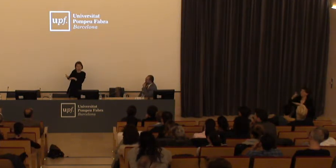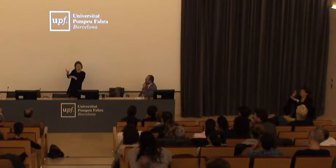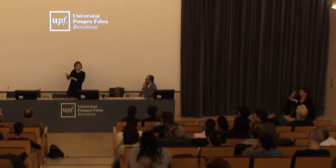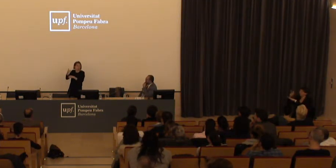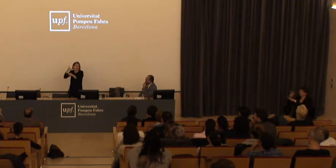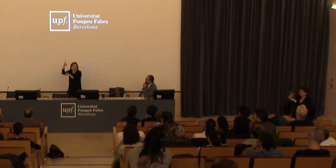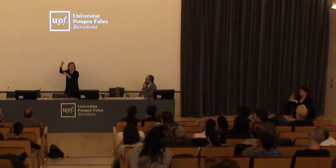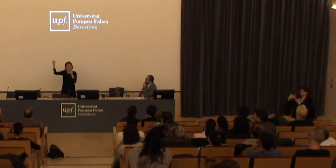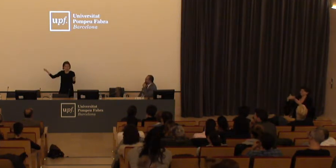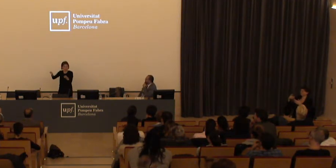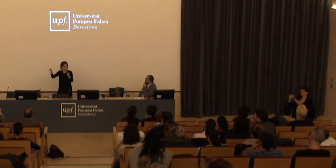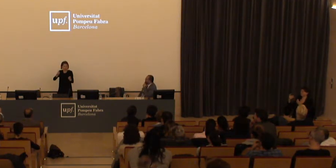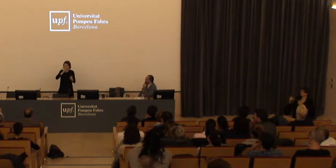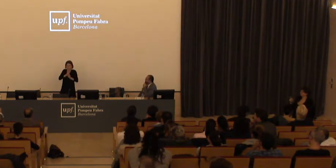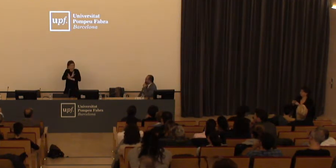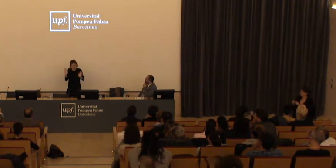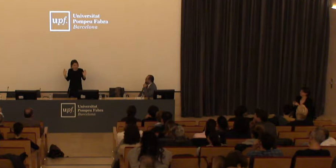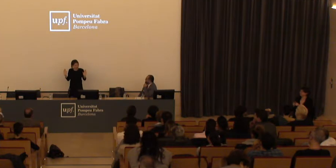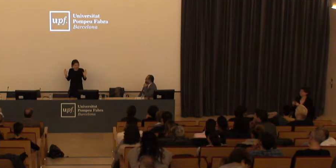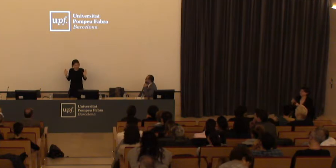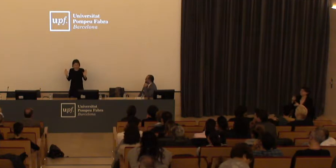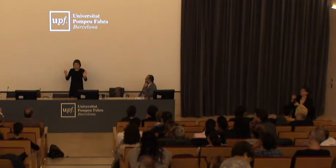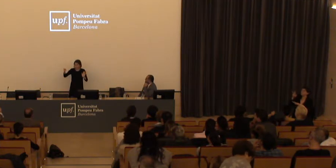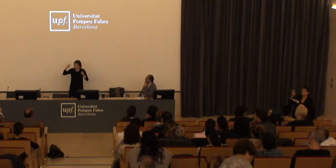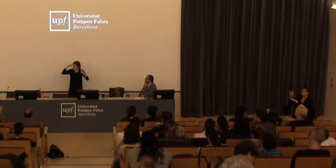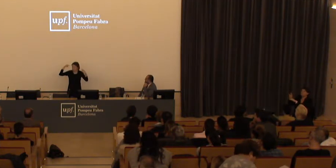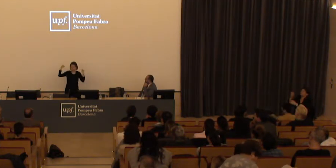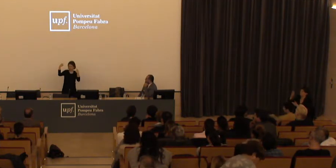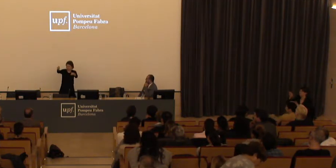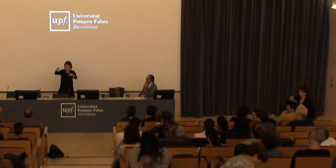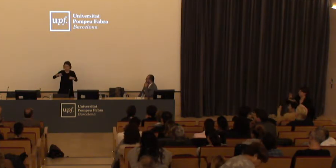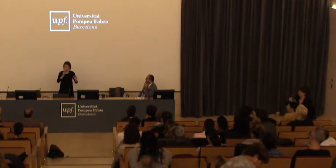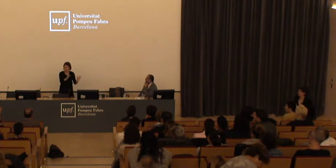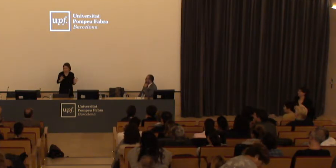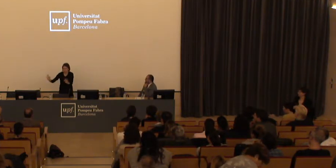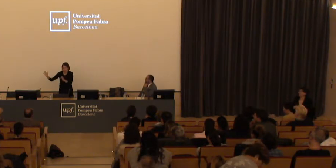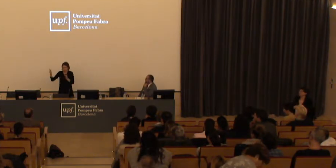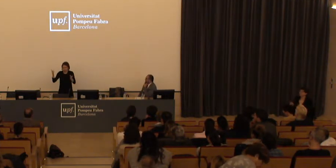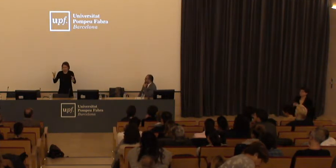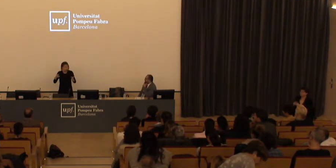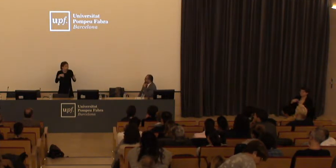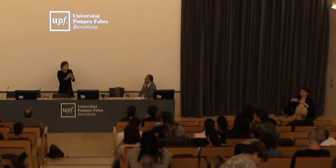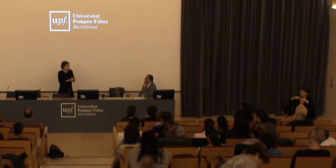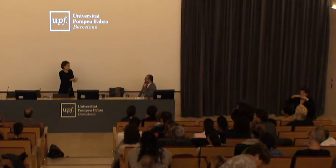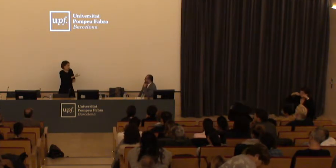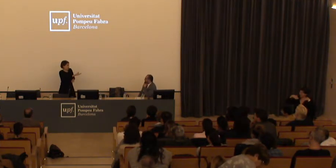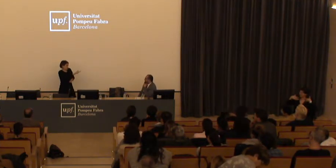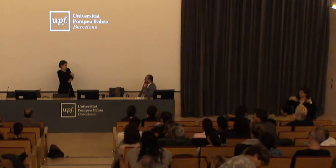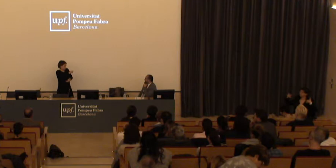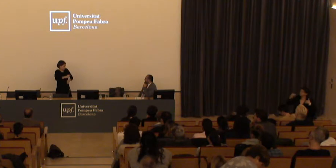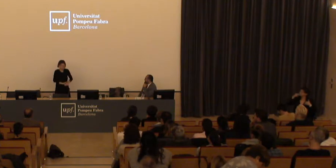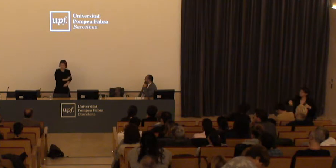una explicació d'aquest tipus. Nosaltres el que volíem era un vídeo, però vosaltres no sabíeu per què. I